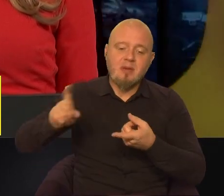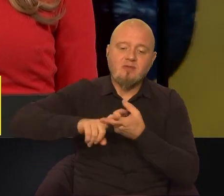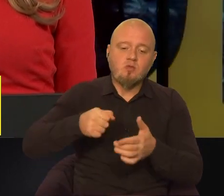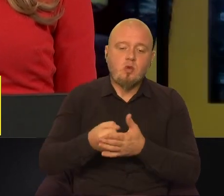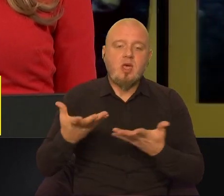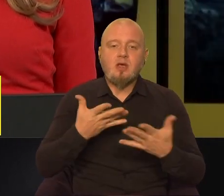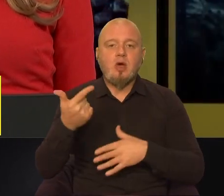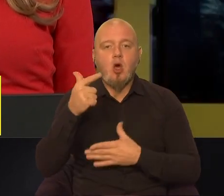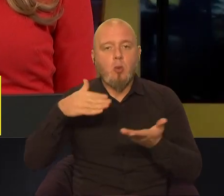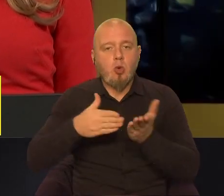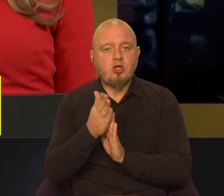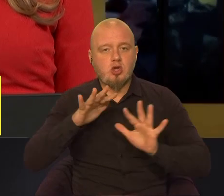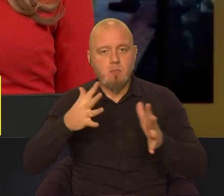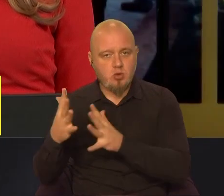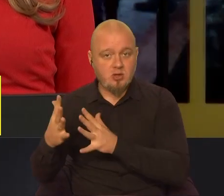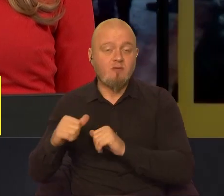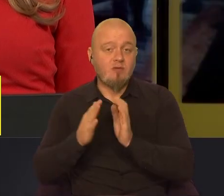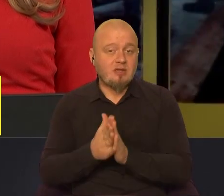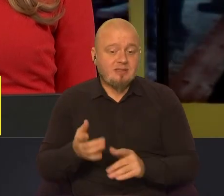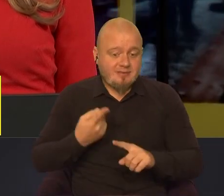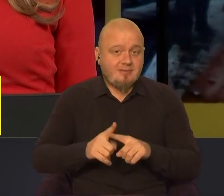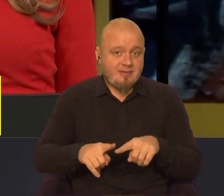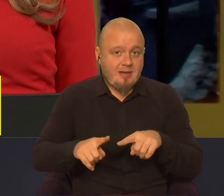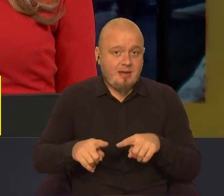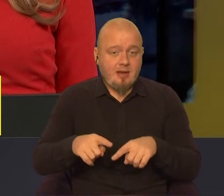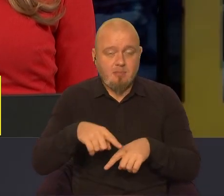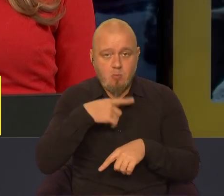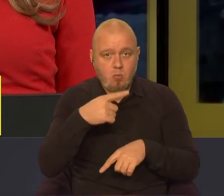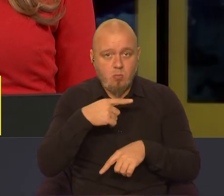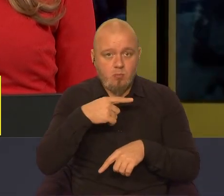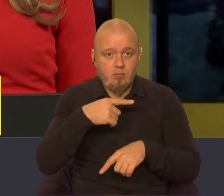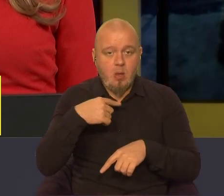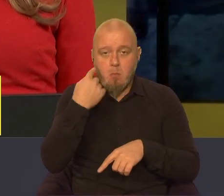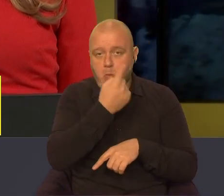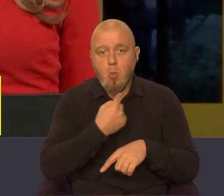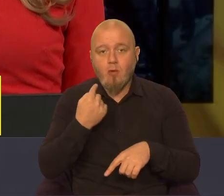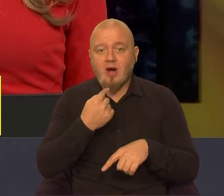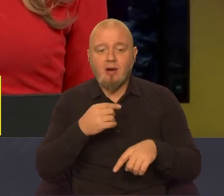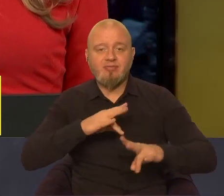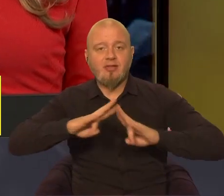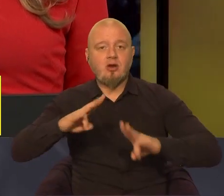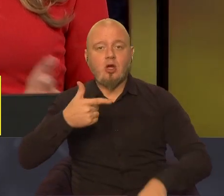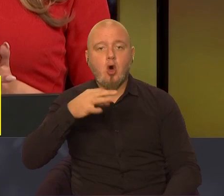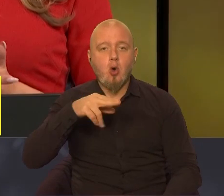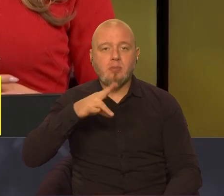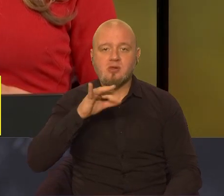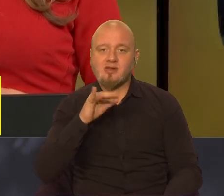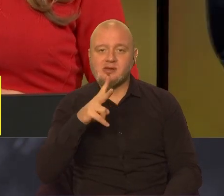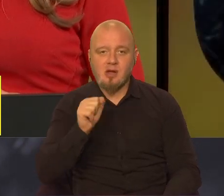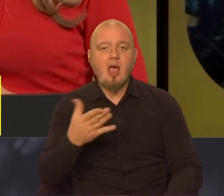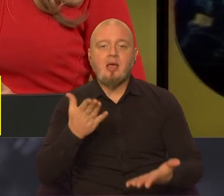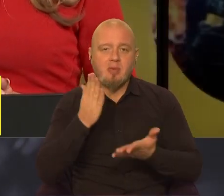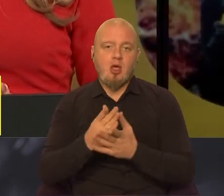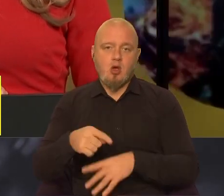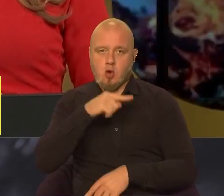політичних, геополітичних подій. От власне, це мова так. Терориста і гопніка, яким є Росія. Ну, вони розписали не тільки